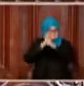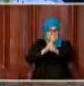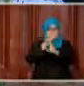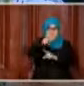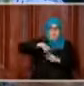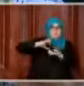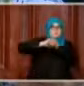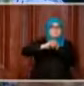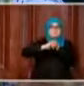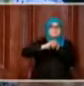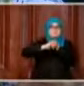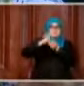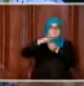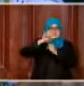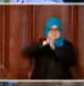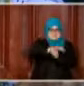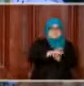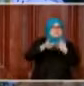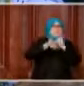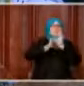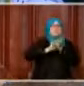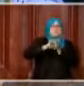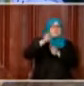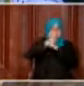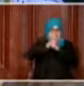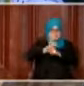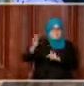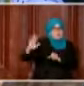والقضاء على كل أسبابه.